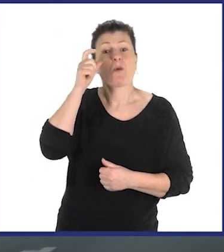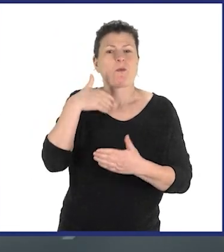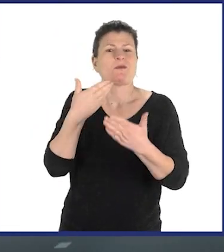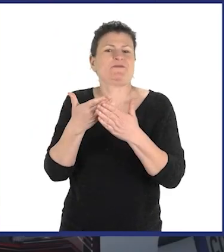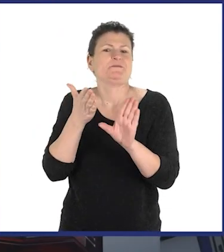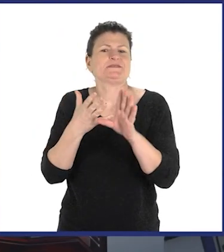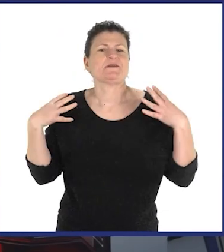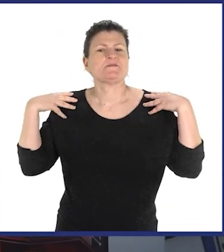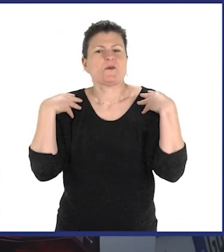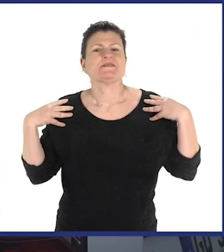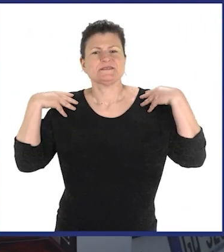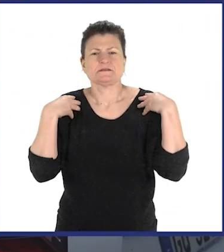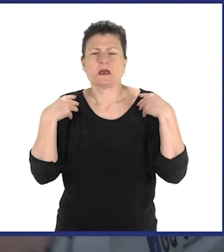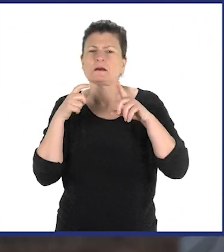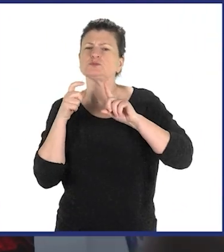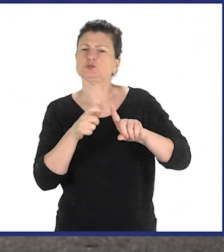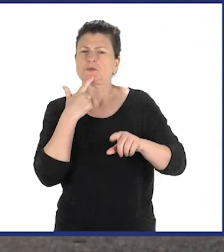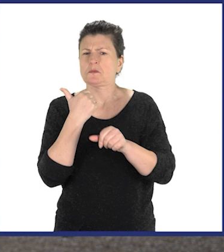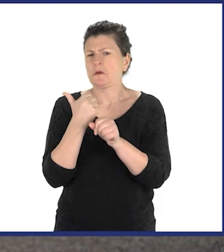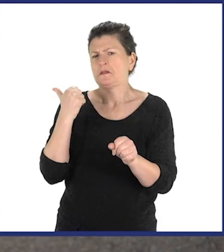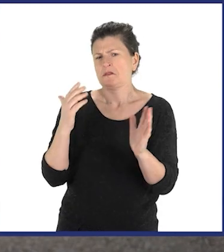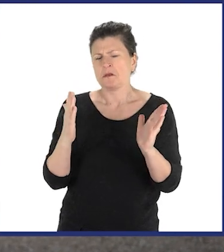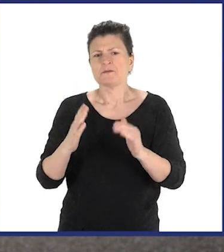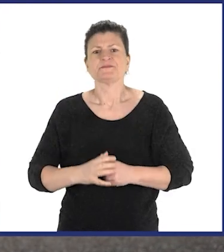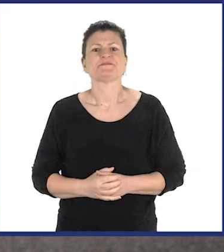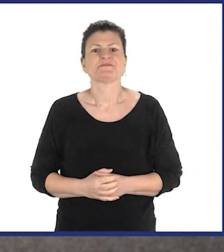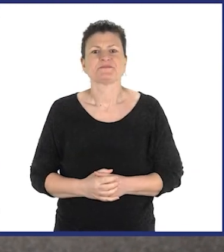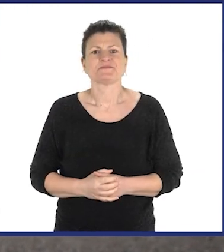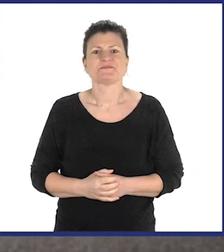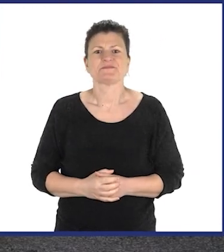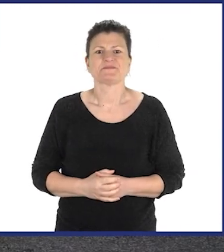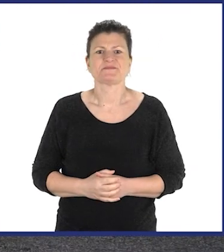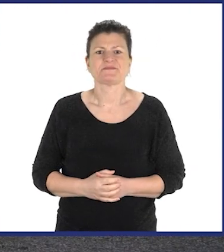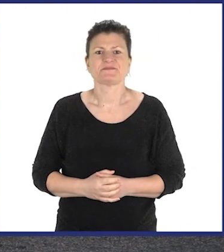Simon a rendez-vous chez une psychomotricienne qui le suit depuis près d'1 an.